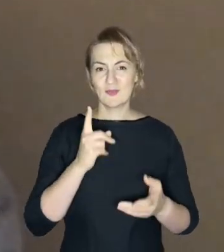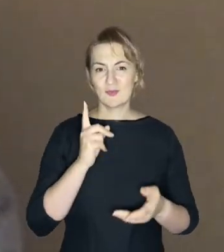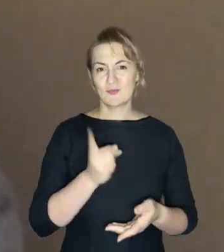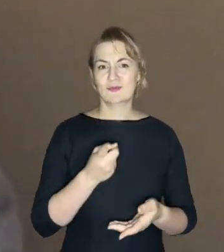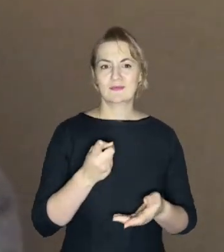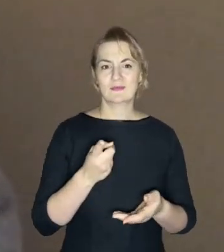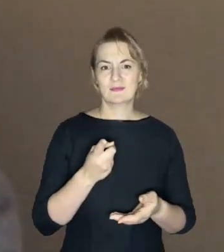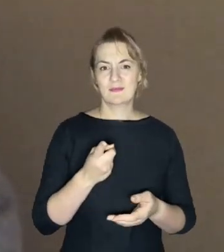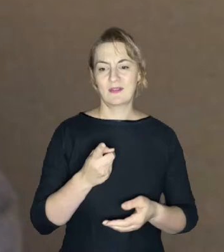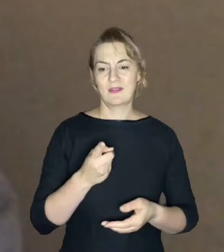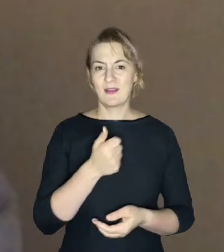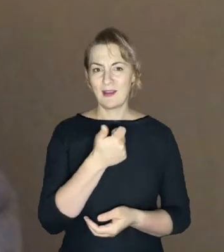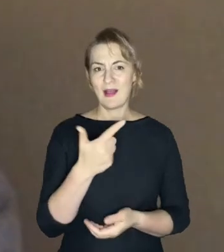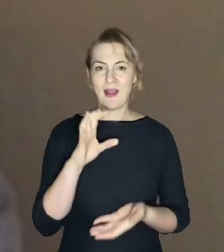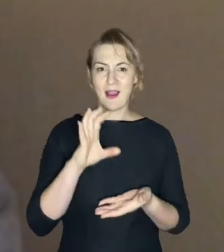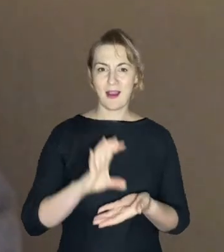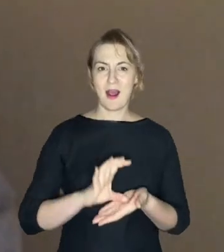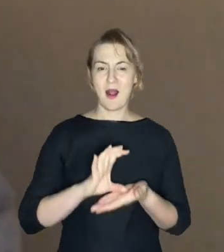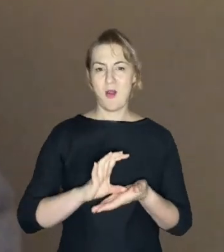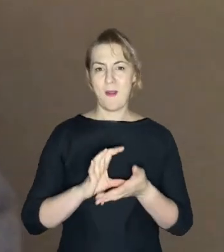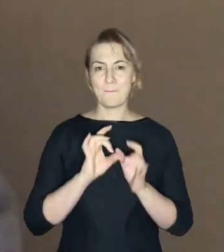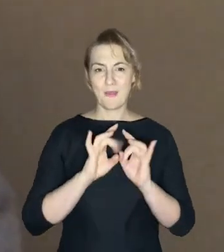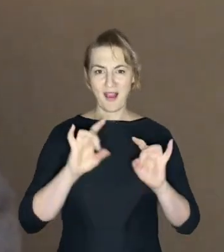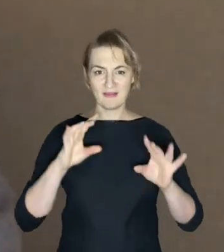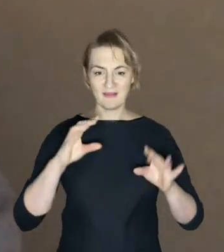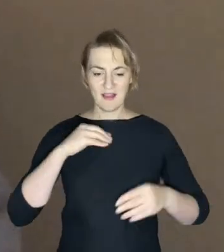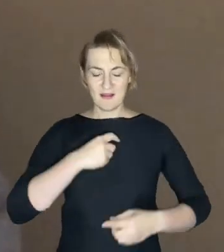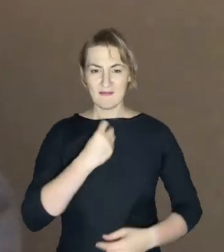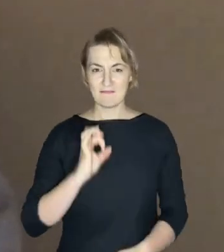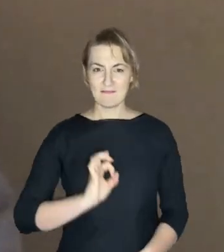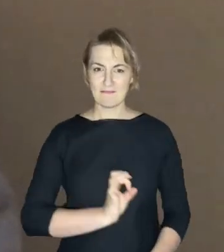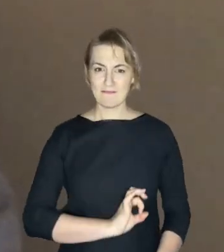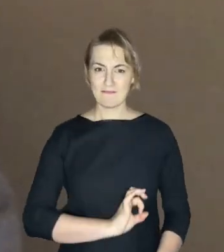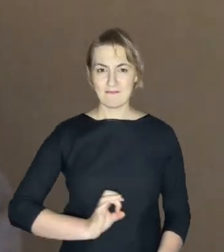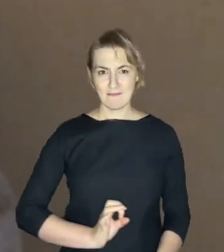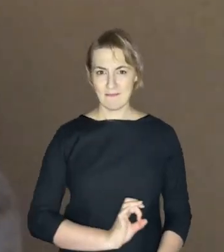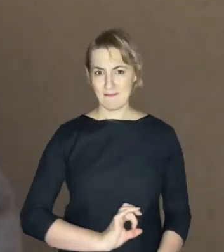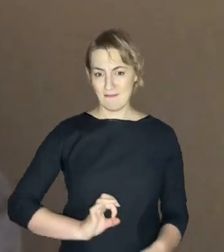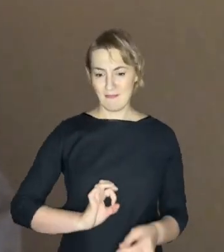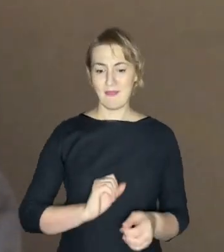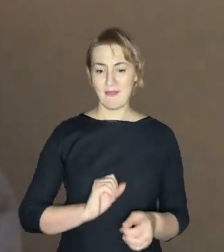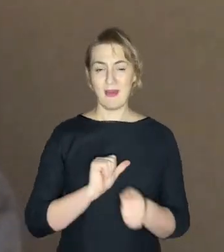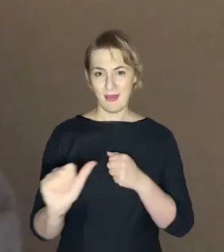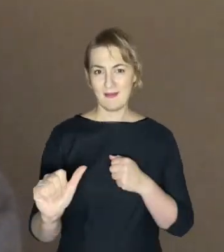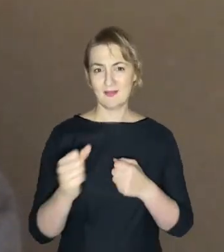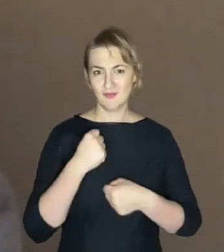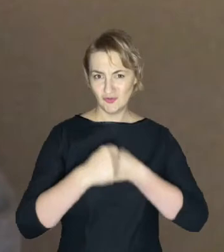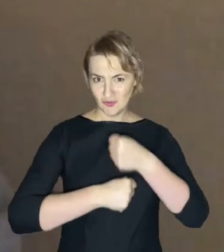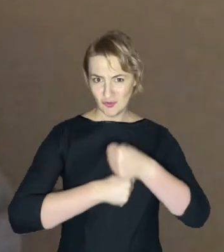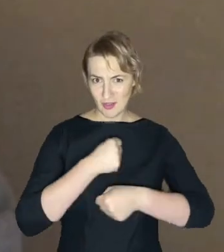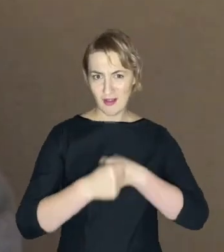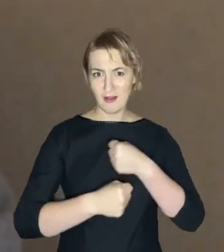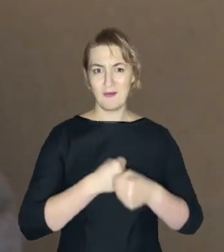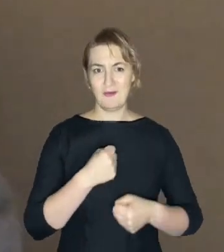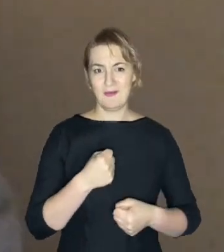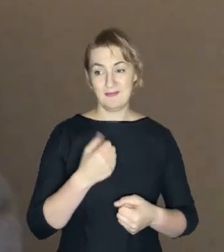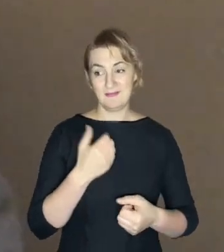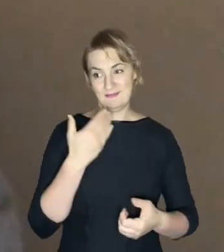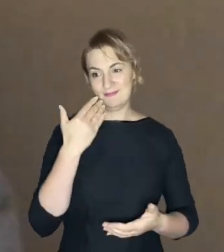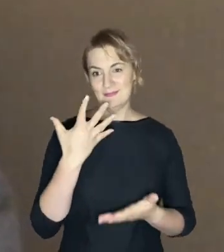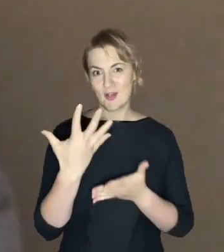bakterii w naszym, prawda, przewodzie pokarmowym, żeby to w ogóle przyniosło jakąś korzyść,